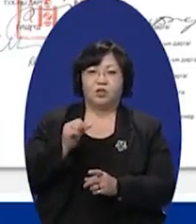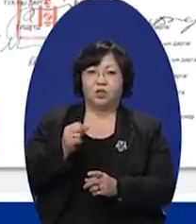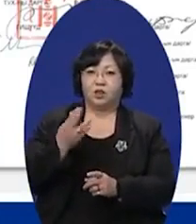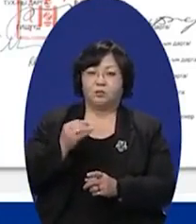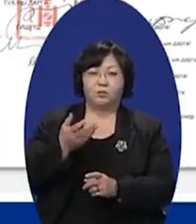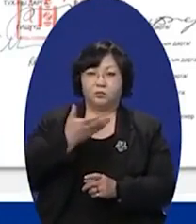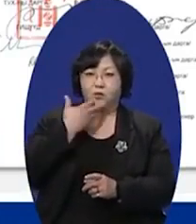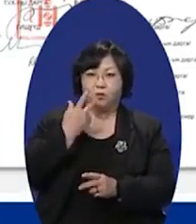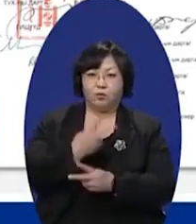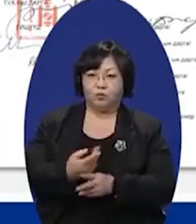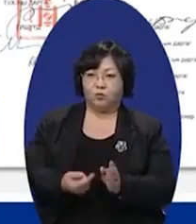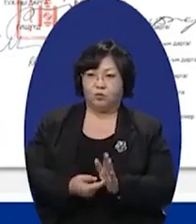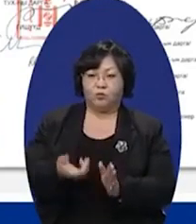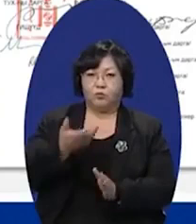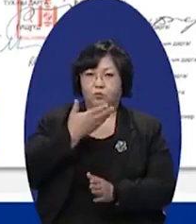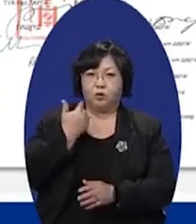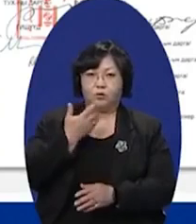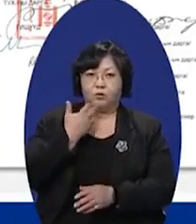үндслээгүй.